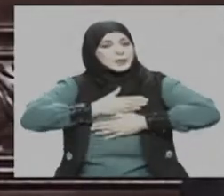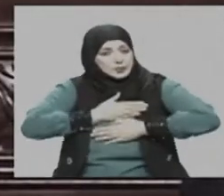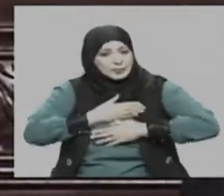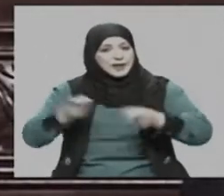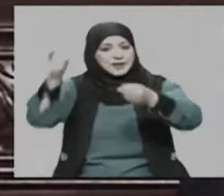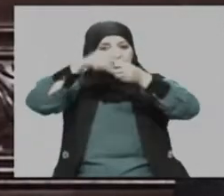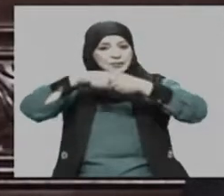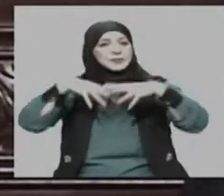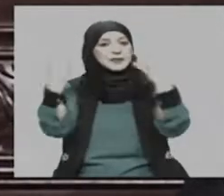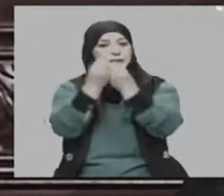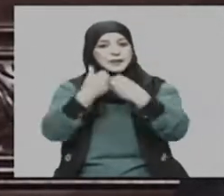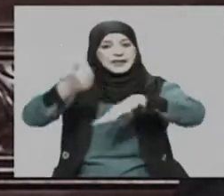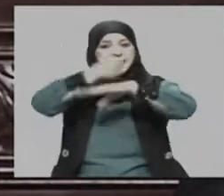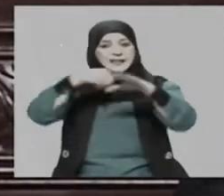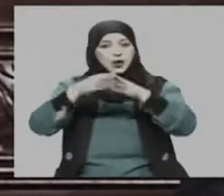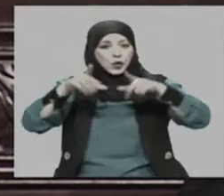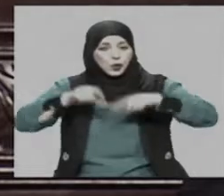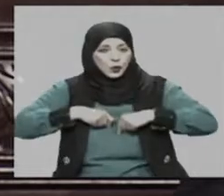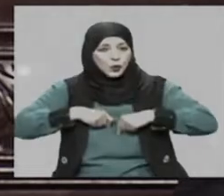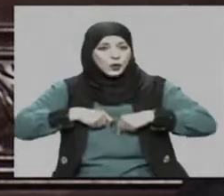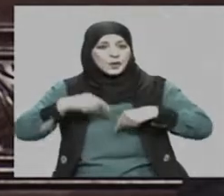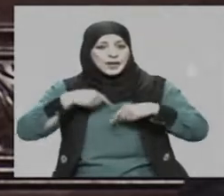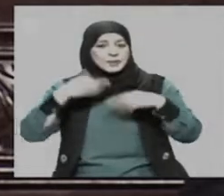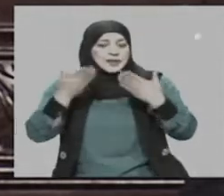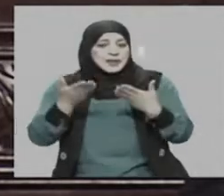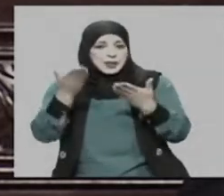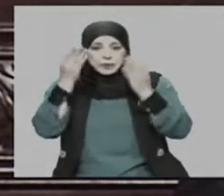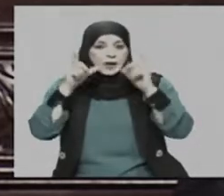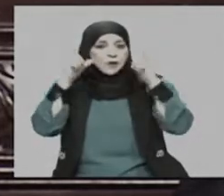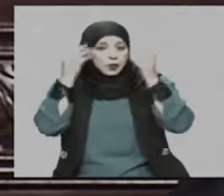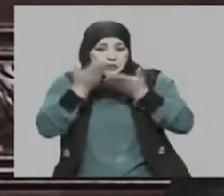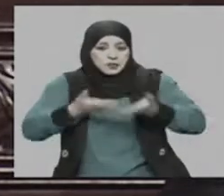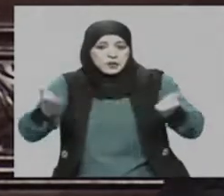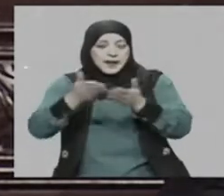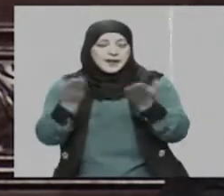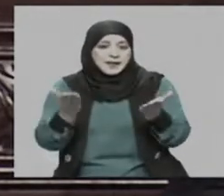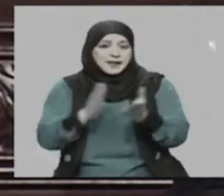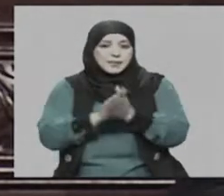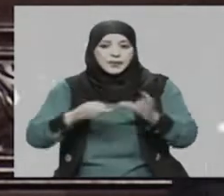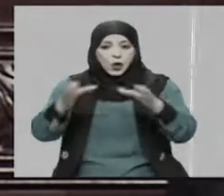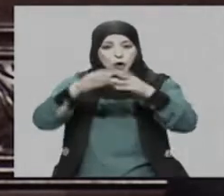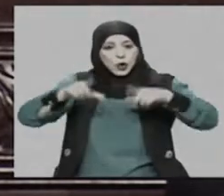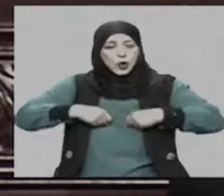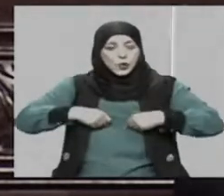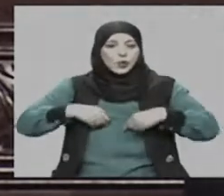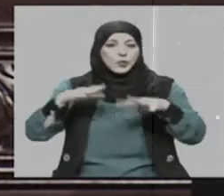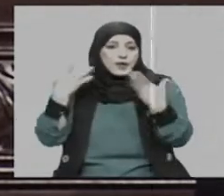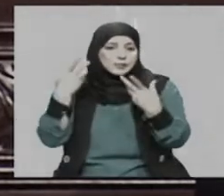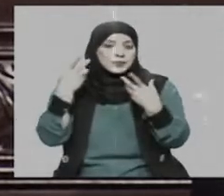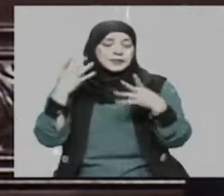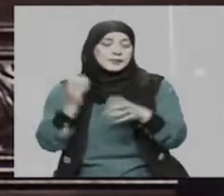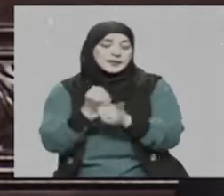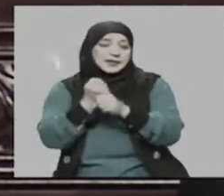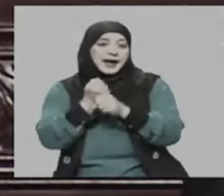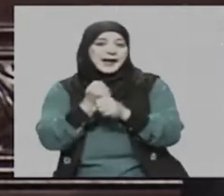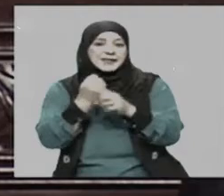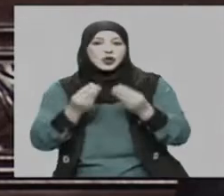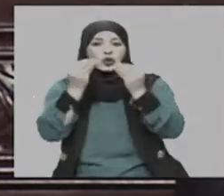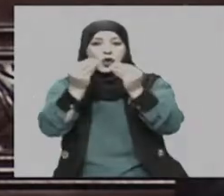وترأسي الحكومة من القماش هذايا حكومة حطت روحها